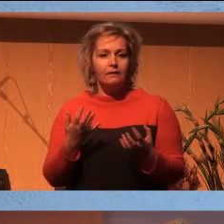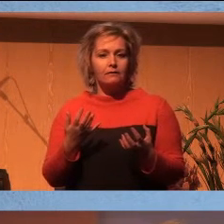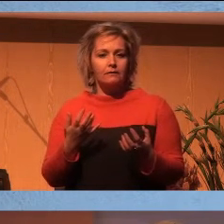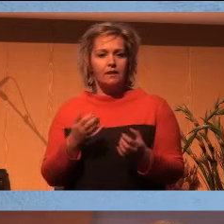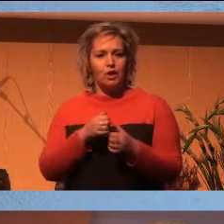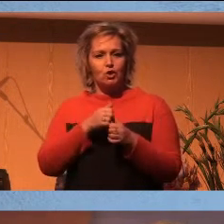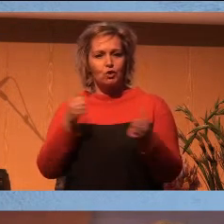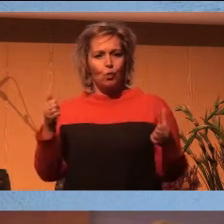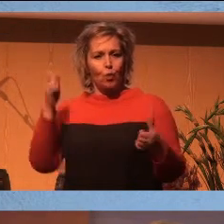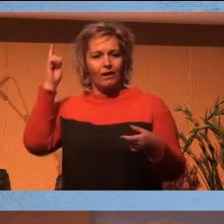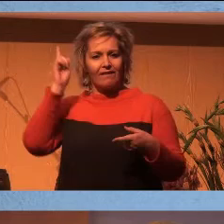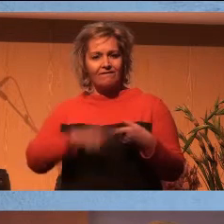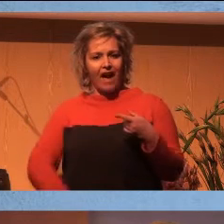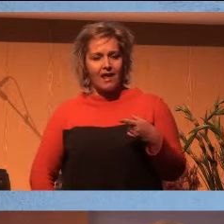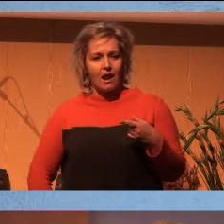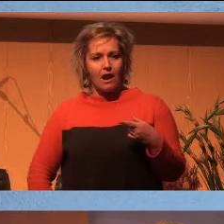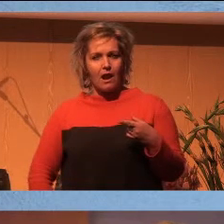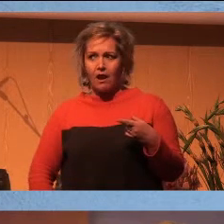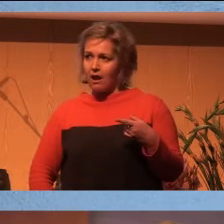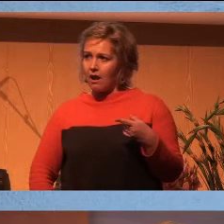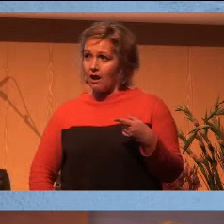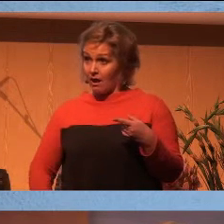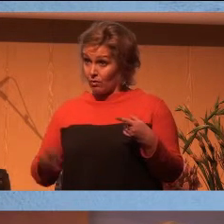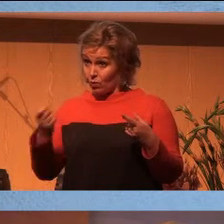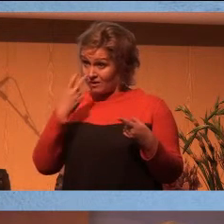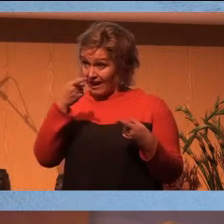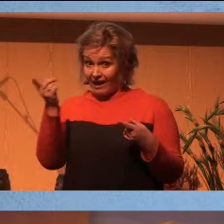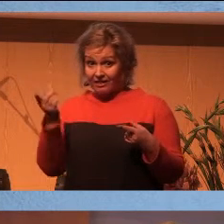Stor feil. Noen som kan se det?